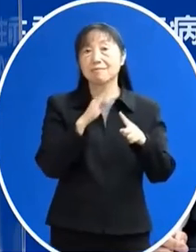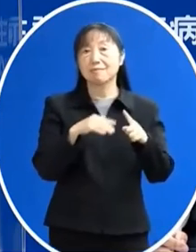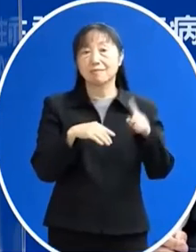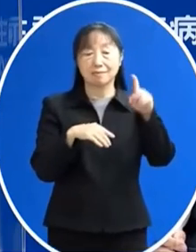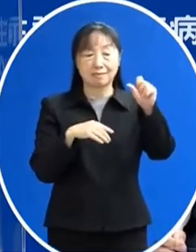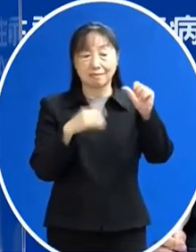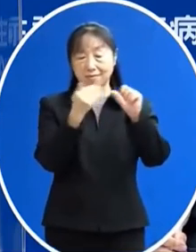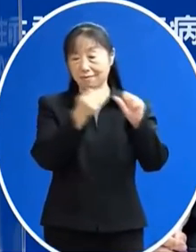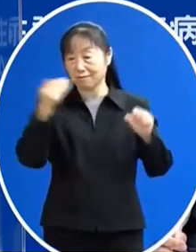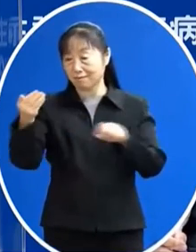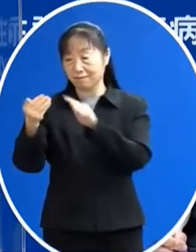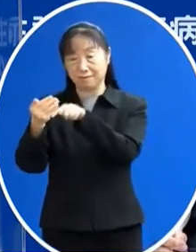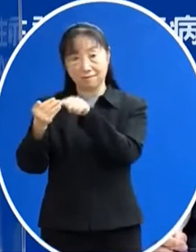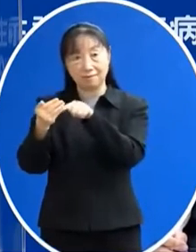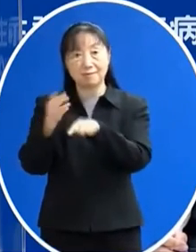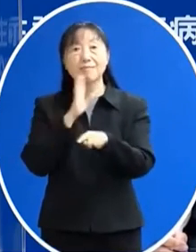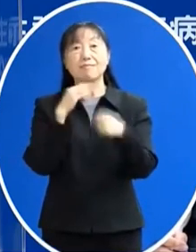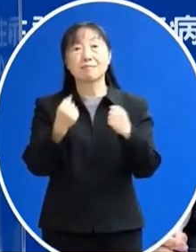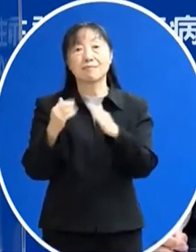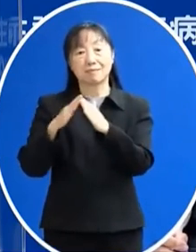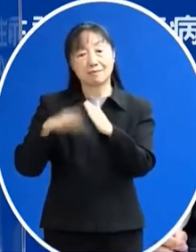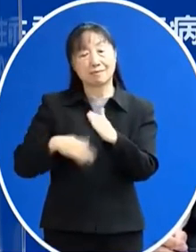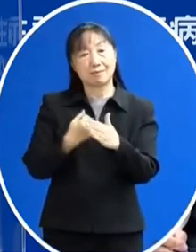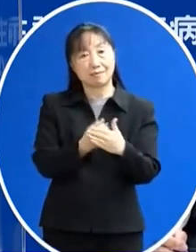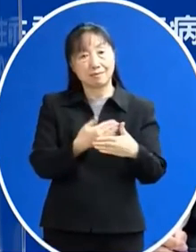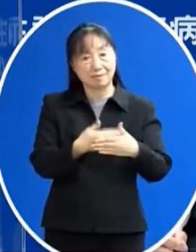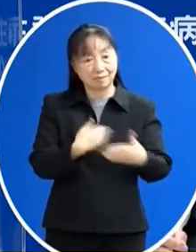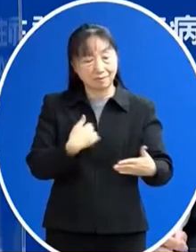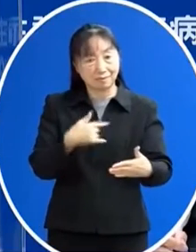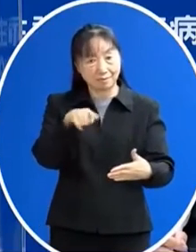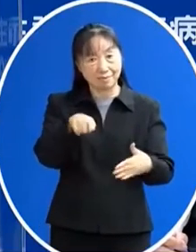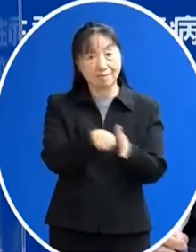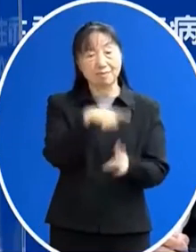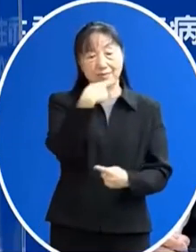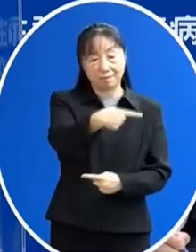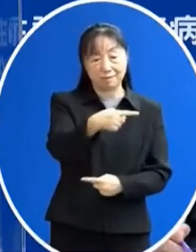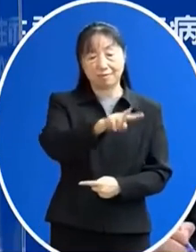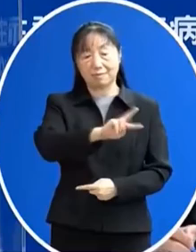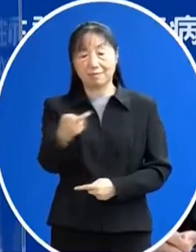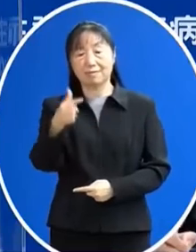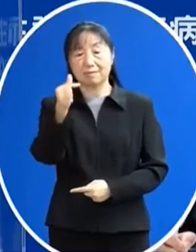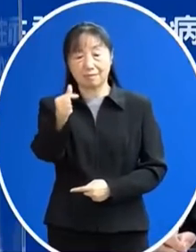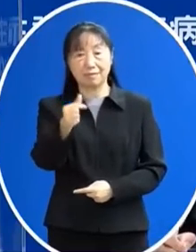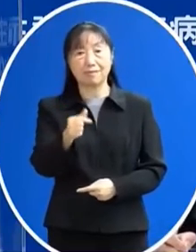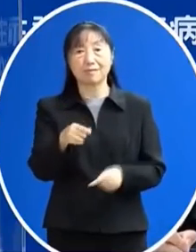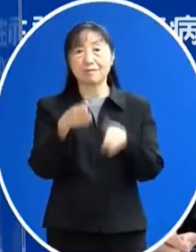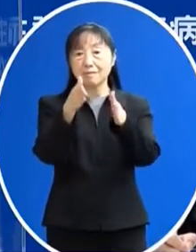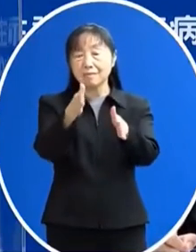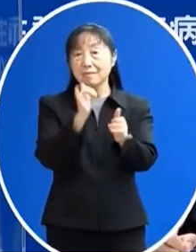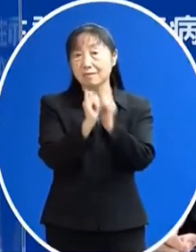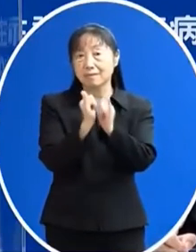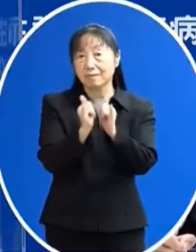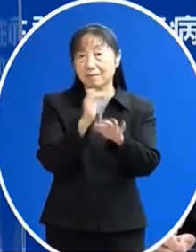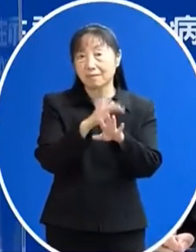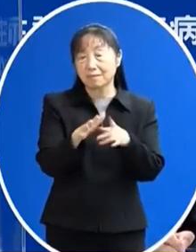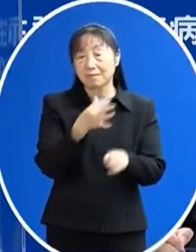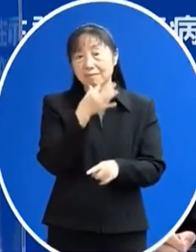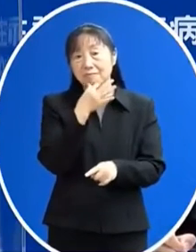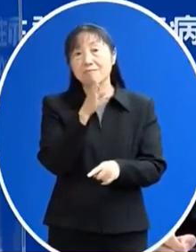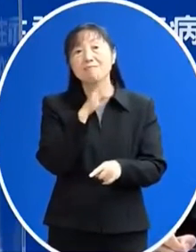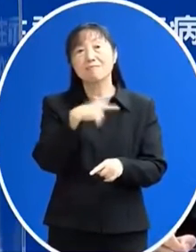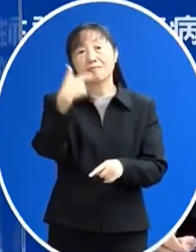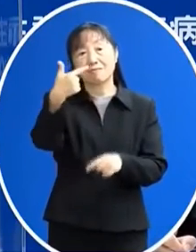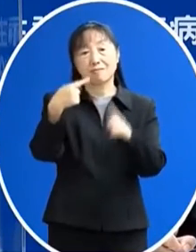例都是在我们在居隔里面那阴转阳的，或者直接对社会有影响的是6